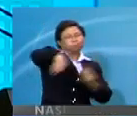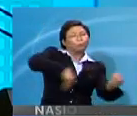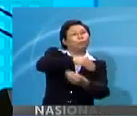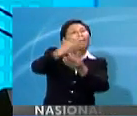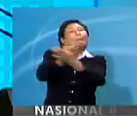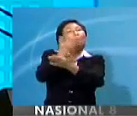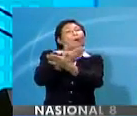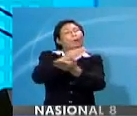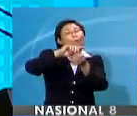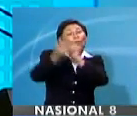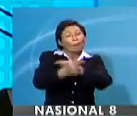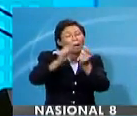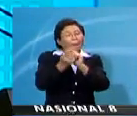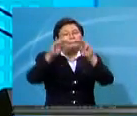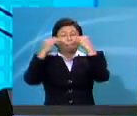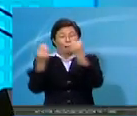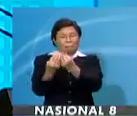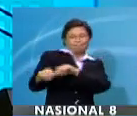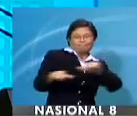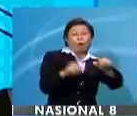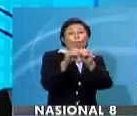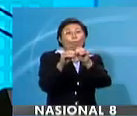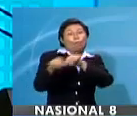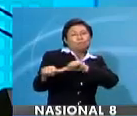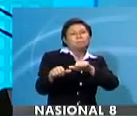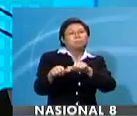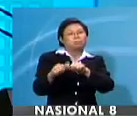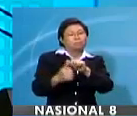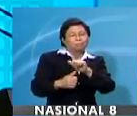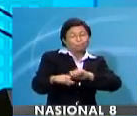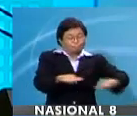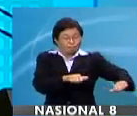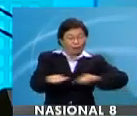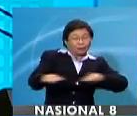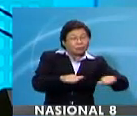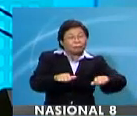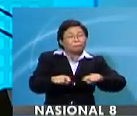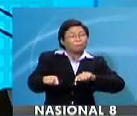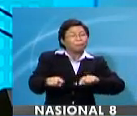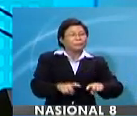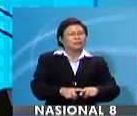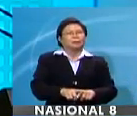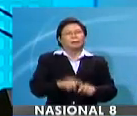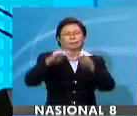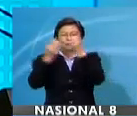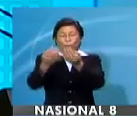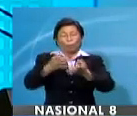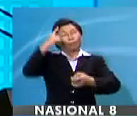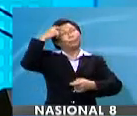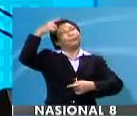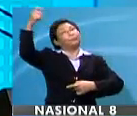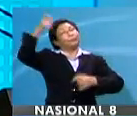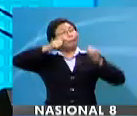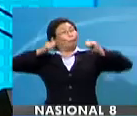perubahan masyarakat yang lebih dinam masyarakat yangu satu impian yang